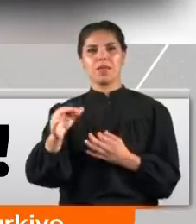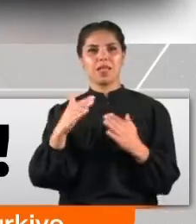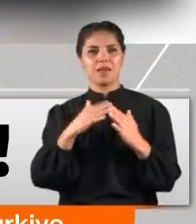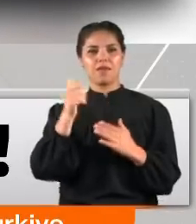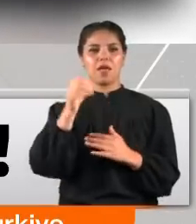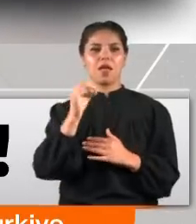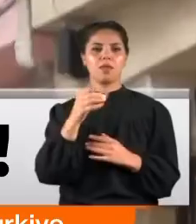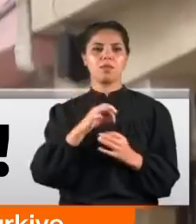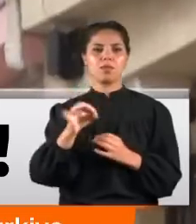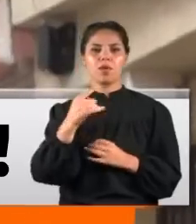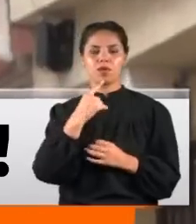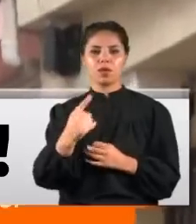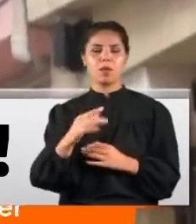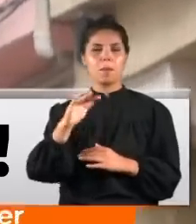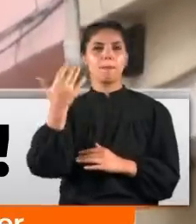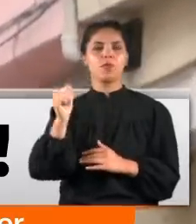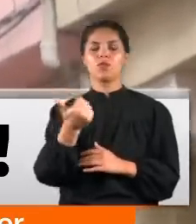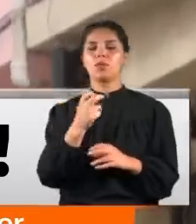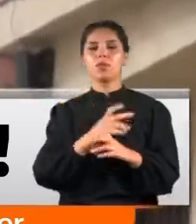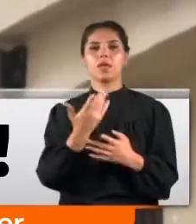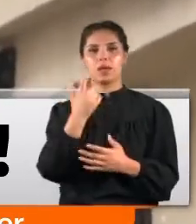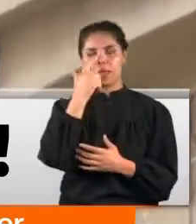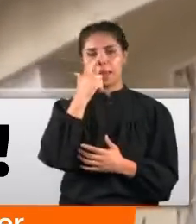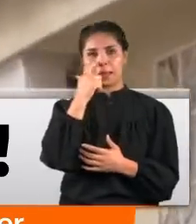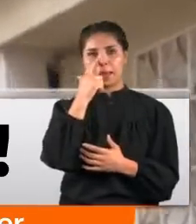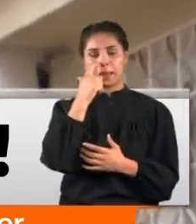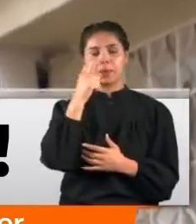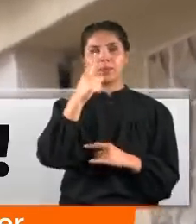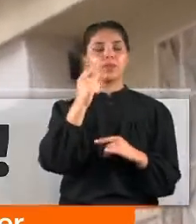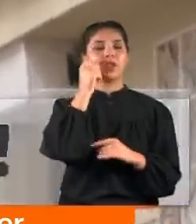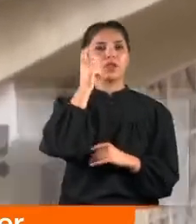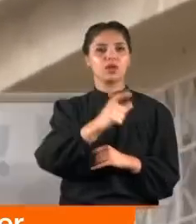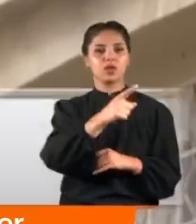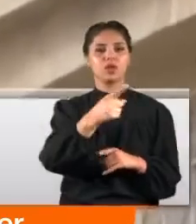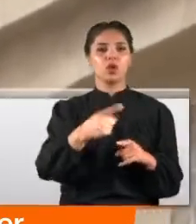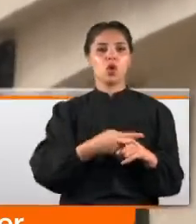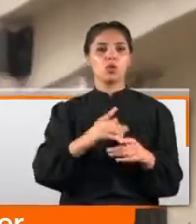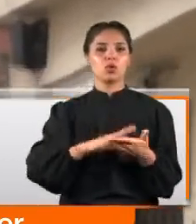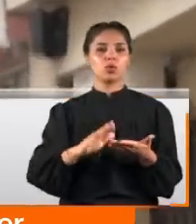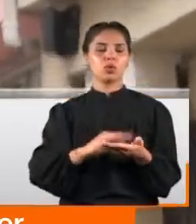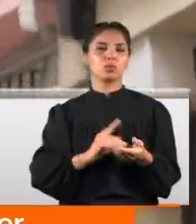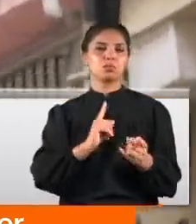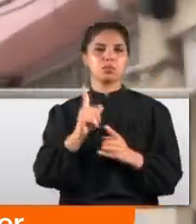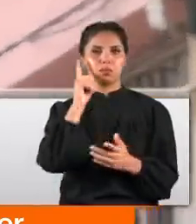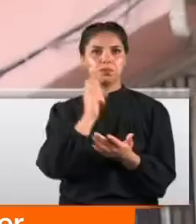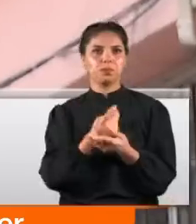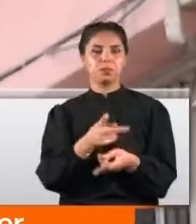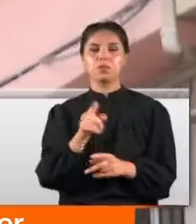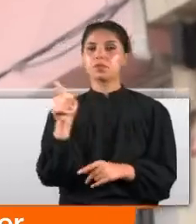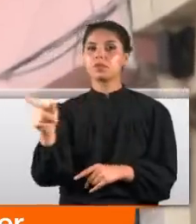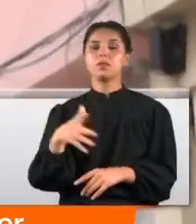60 metrekareye düşüyor. Bir diğer önemli risk ise hissedarlardan biri ortaklığın giderilmesi için dava açabilir ve böylece